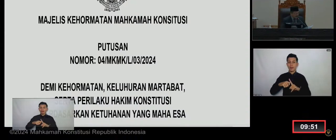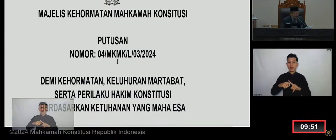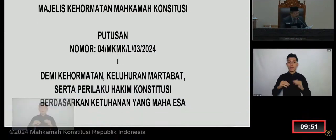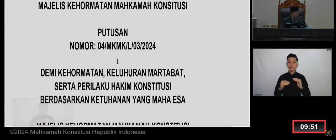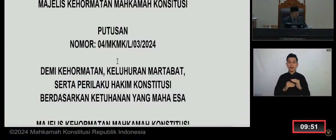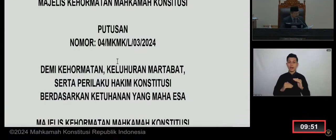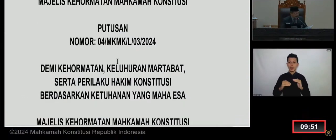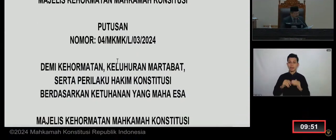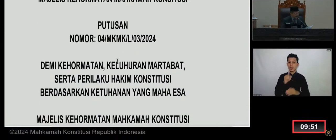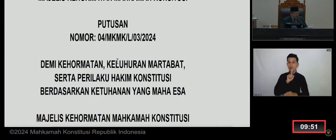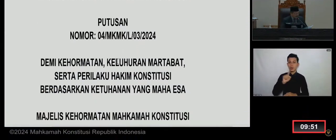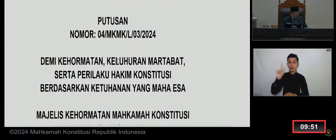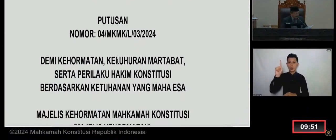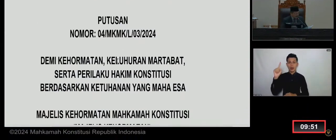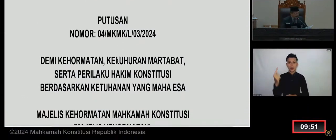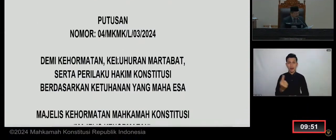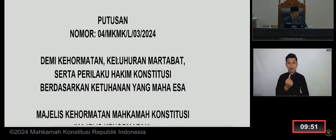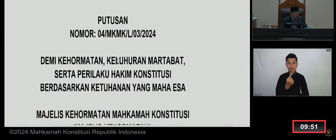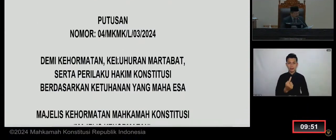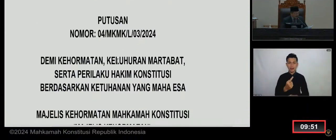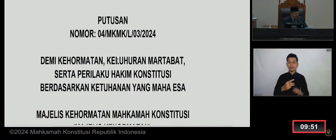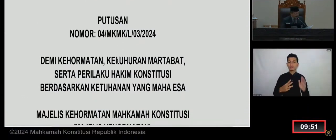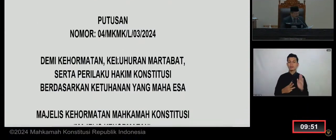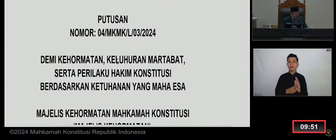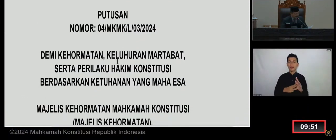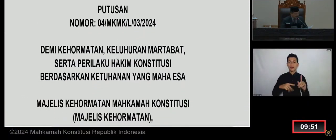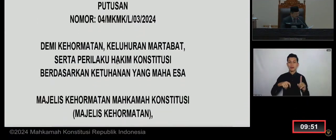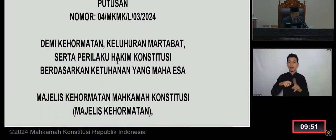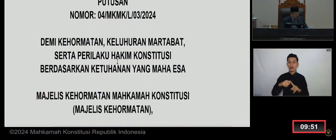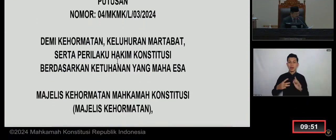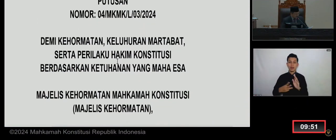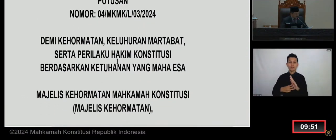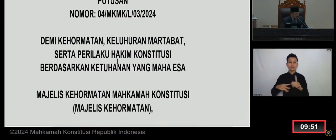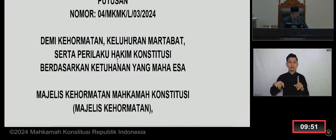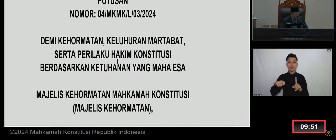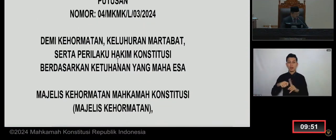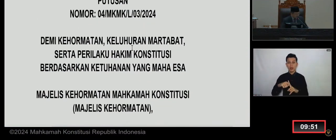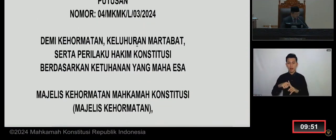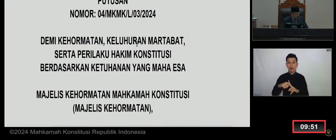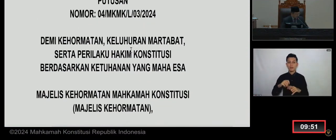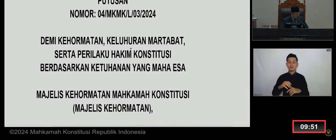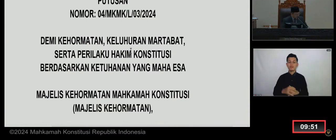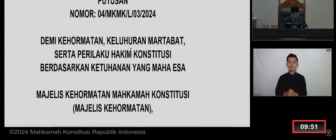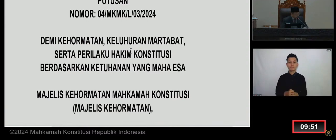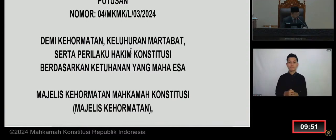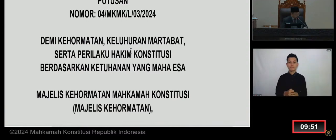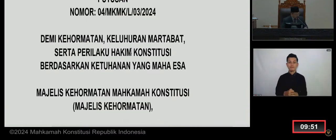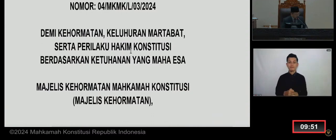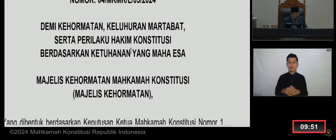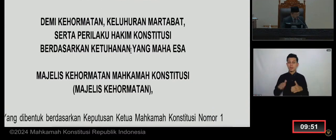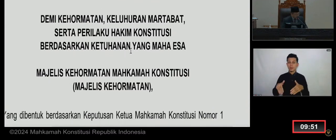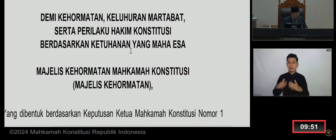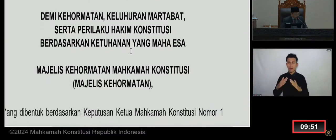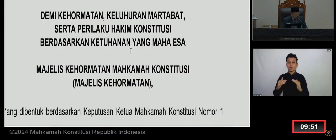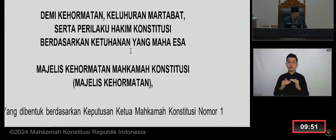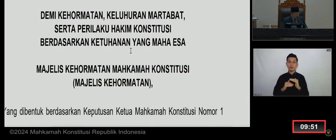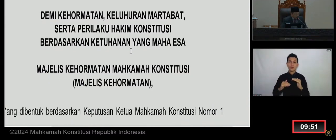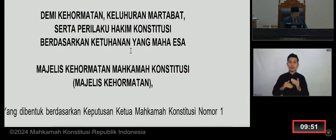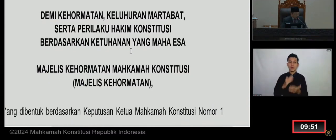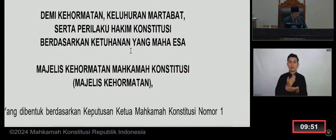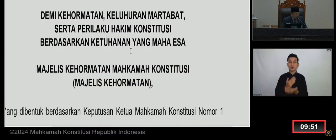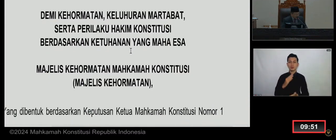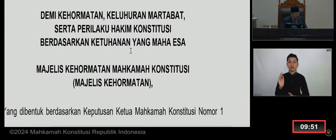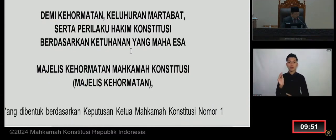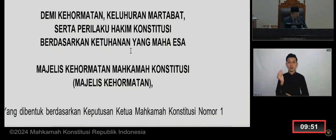Ketuhanan Yang mahasa majelis kehormatan mahkamah konstitusi atau majelis kehormatan yang dibentuk berdasarkan keputusan ketua